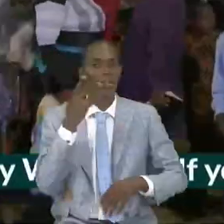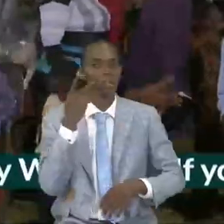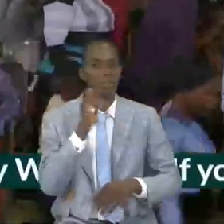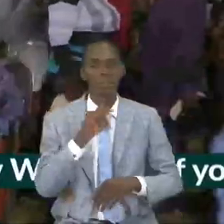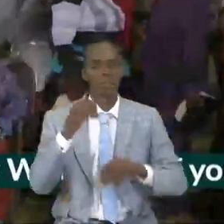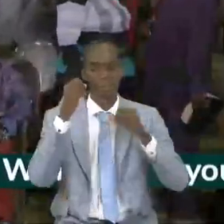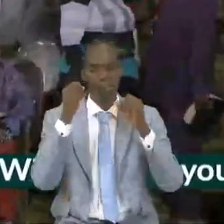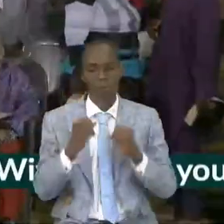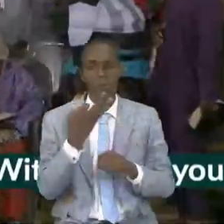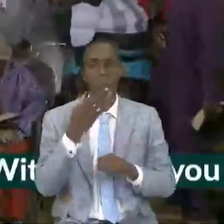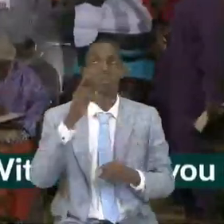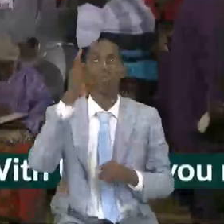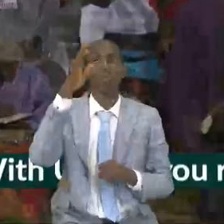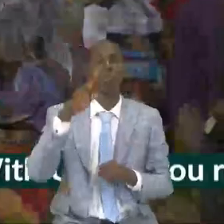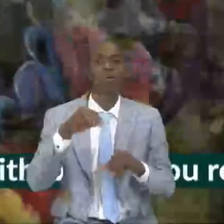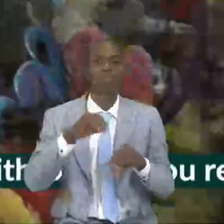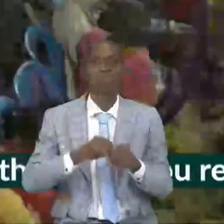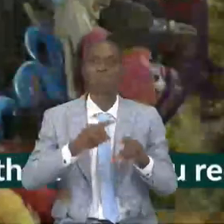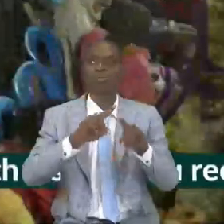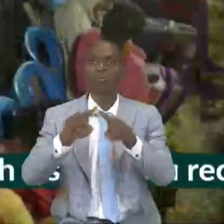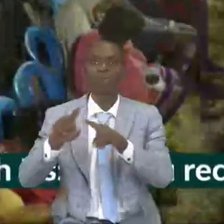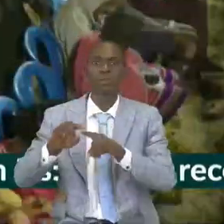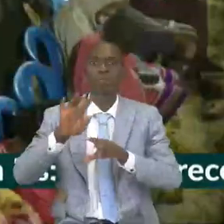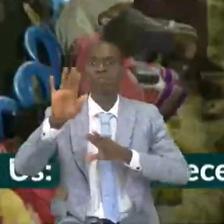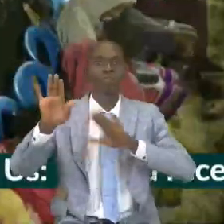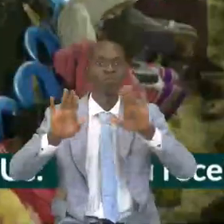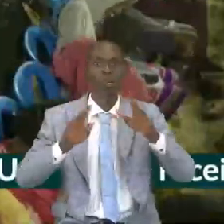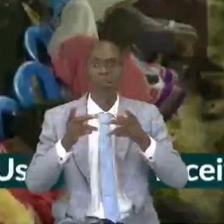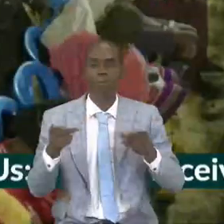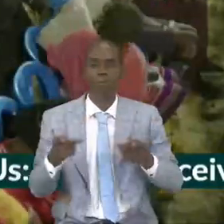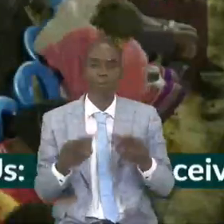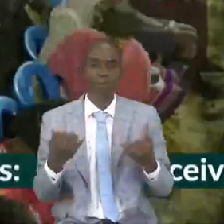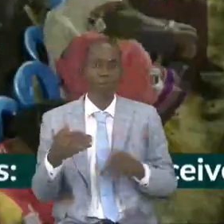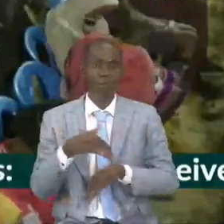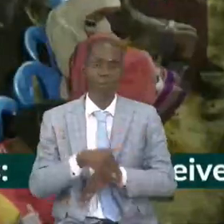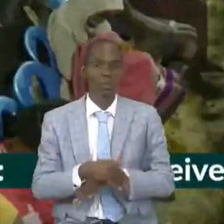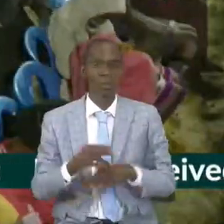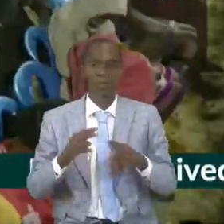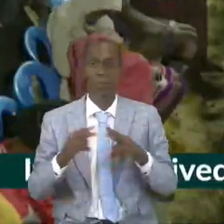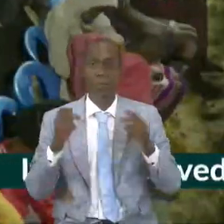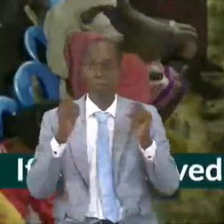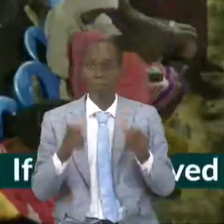de Dieu en différents endroits ce soir, rapidement.